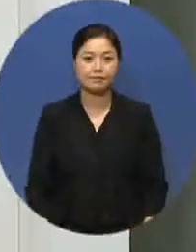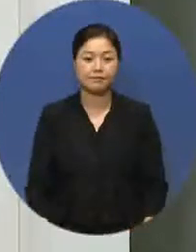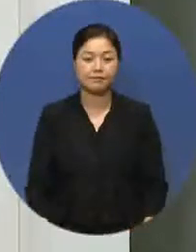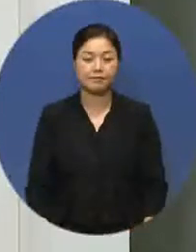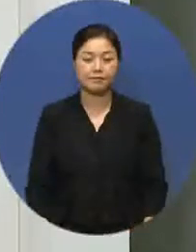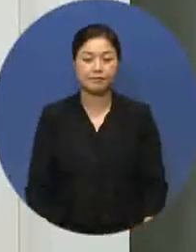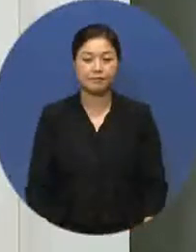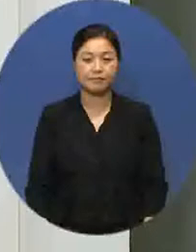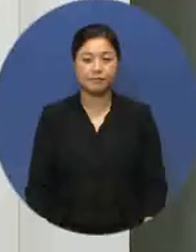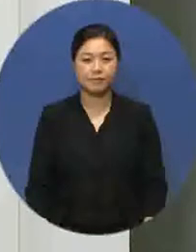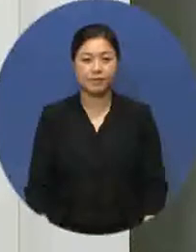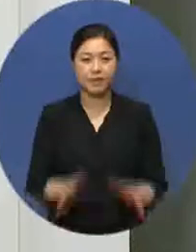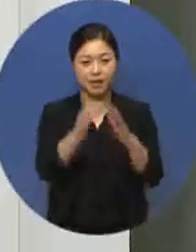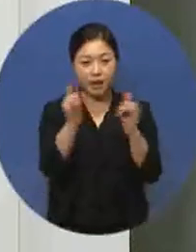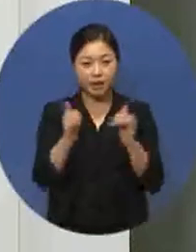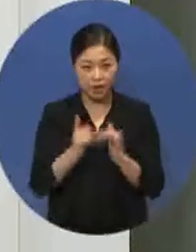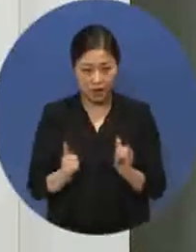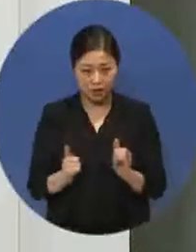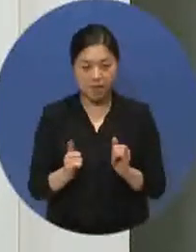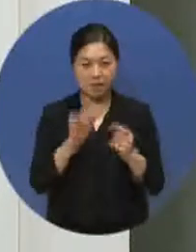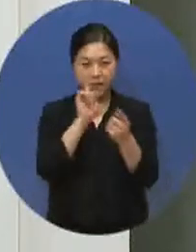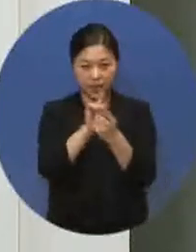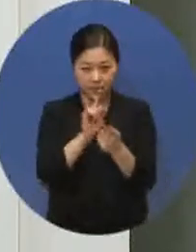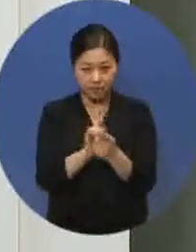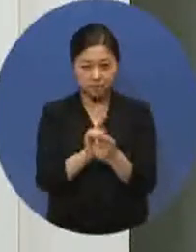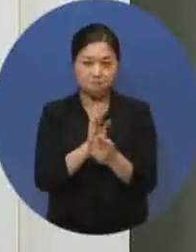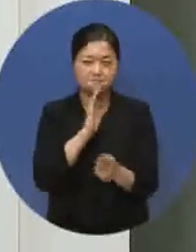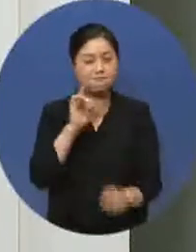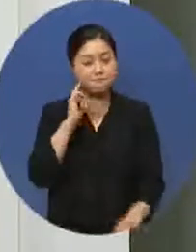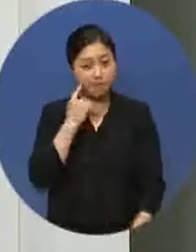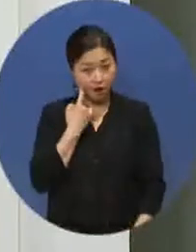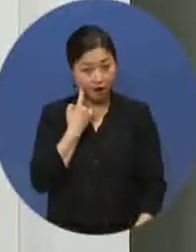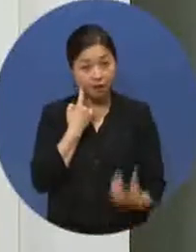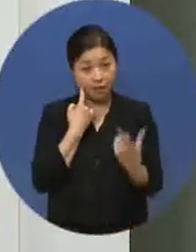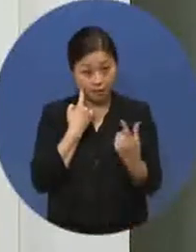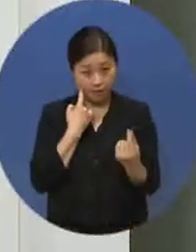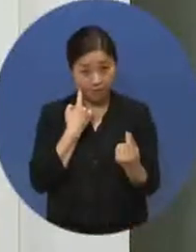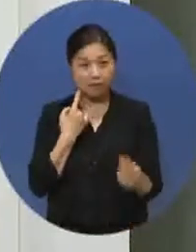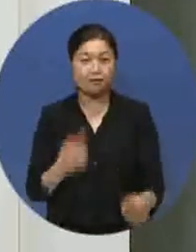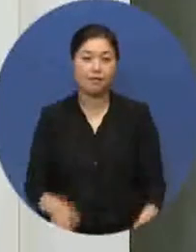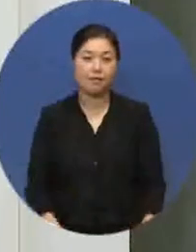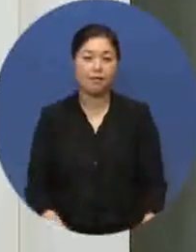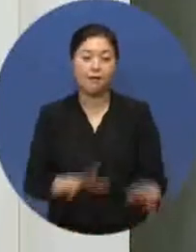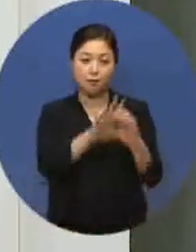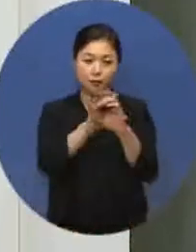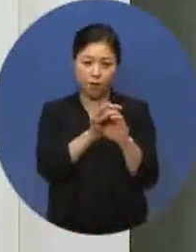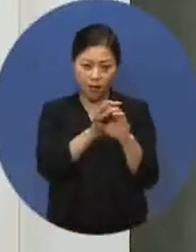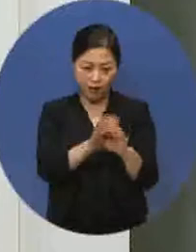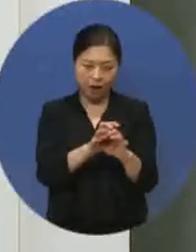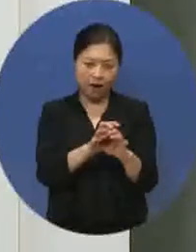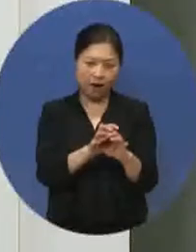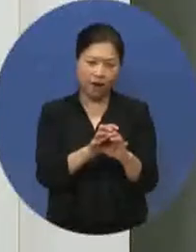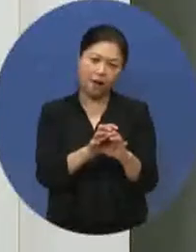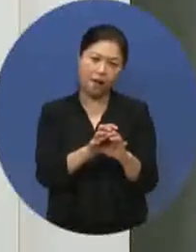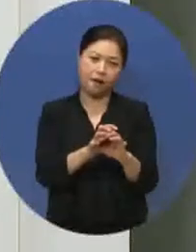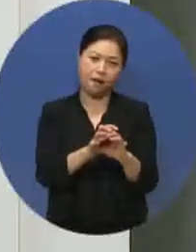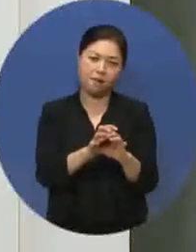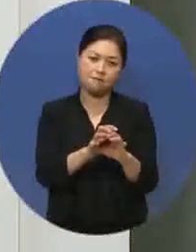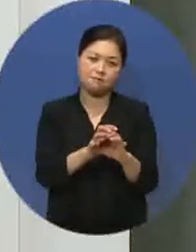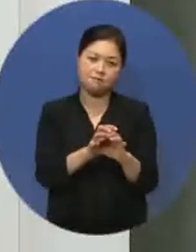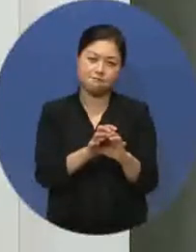그런 사람과 사람 간의 만남, 이게 얼마나 아름답습니까? 아무리 코로나가 우리의